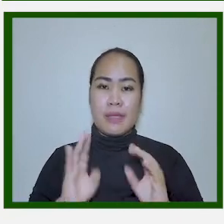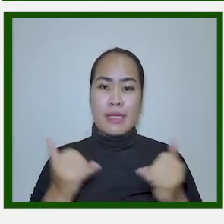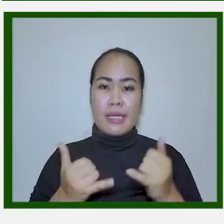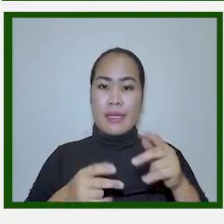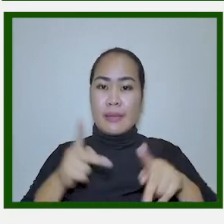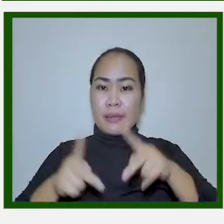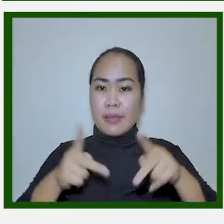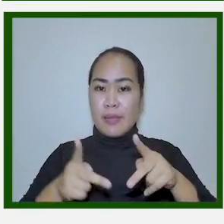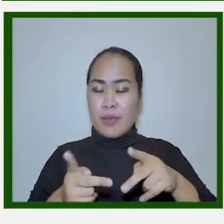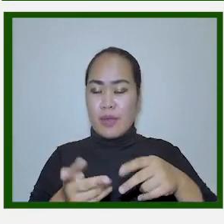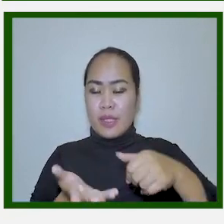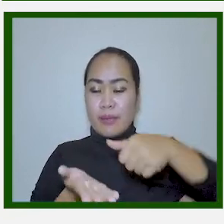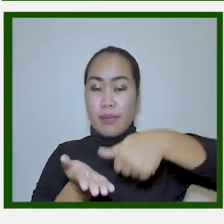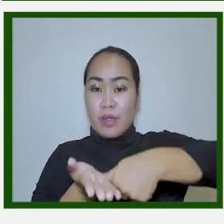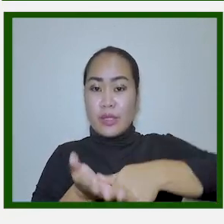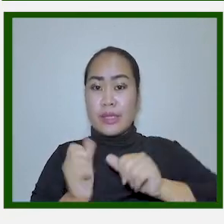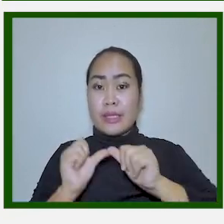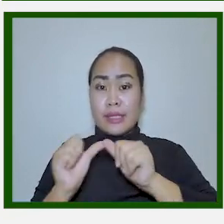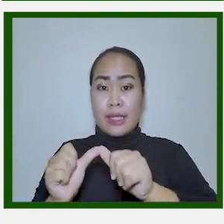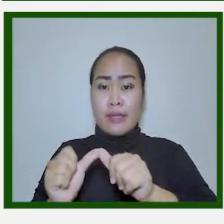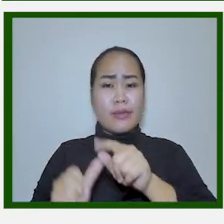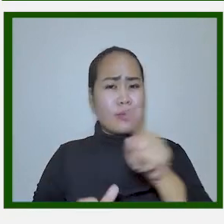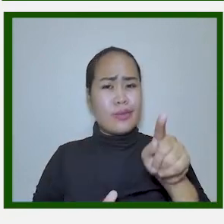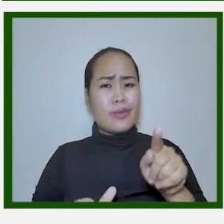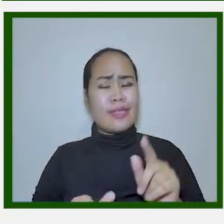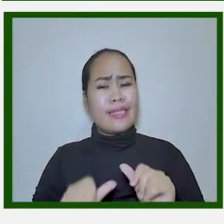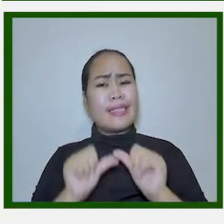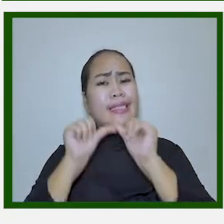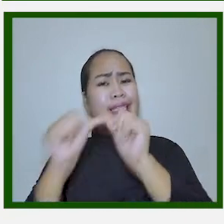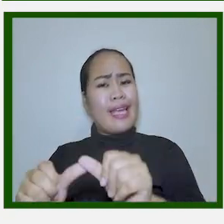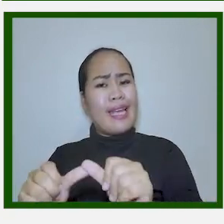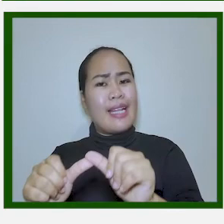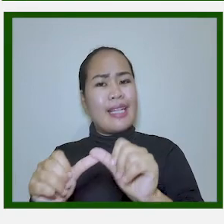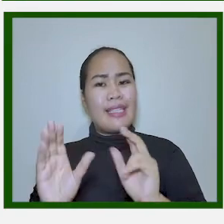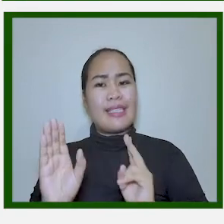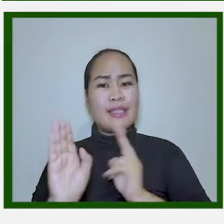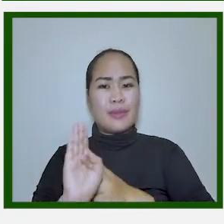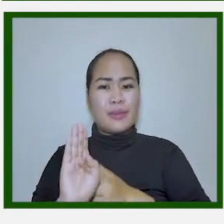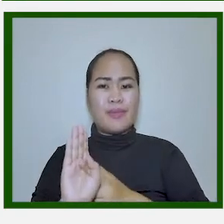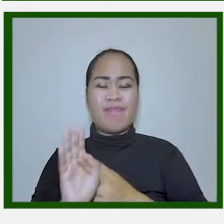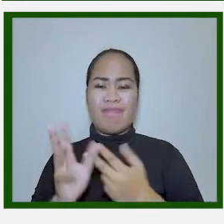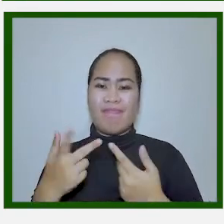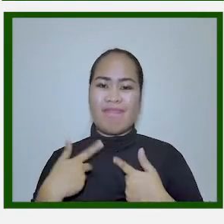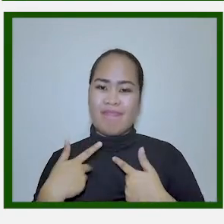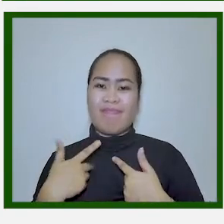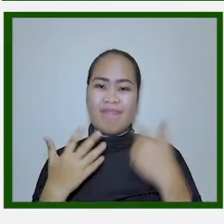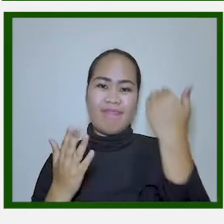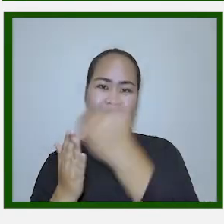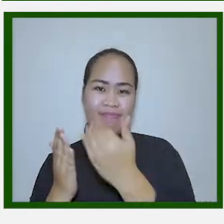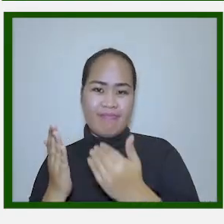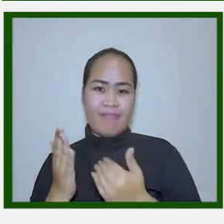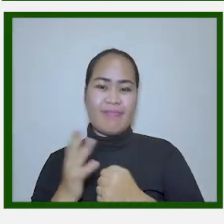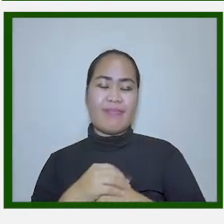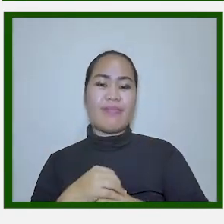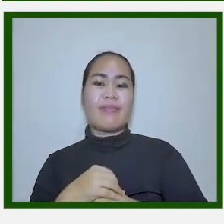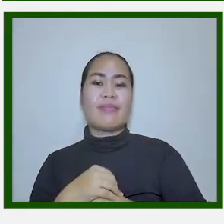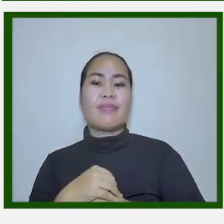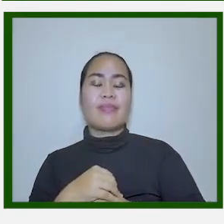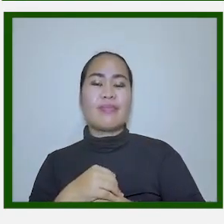barangay hall, no. Yung mga nagtatanong, eh paano 'yan? Kamakailan lang ho kami nagrehistro yung itong